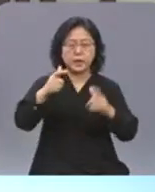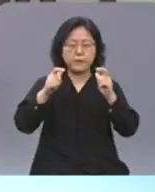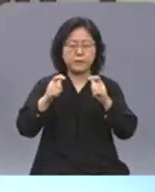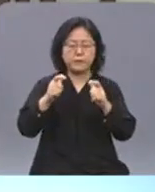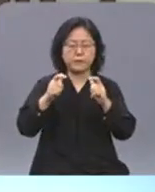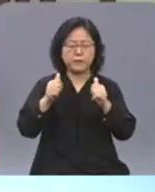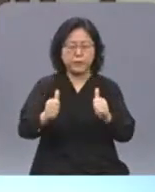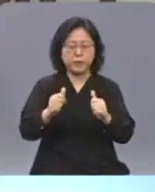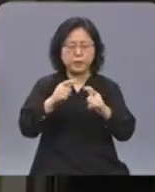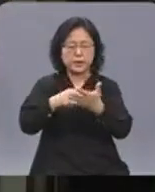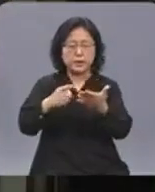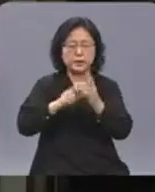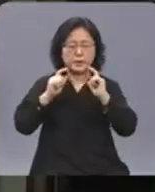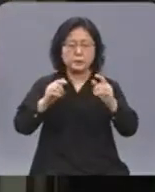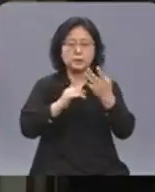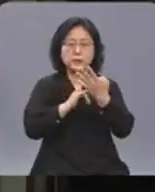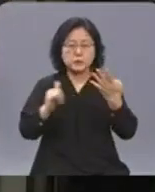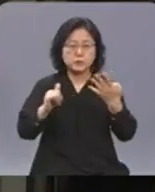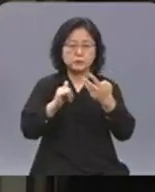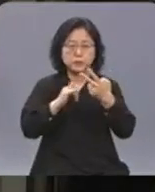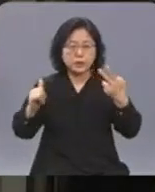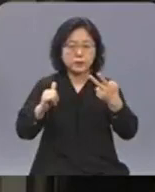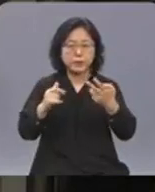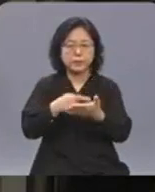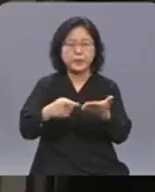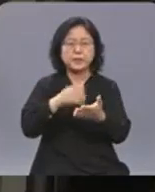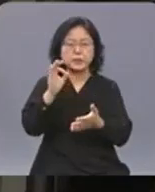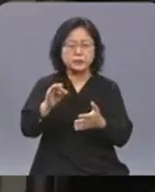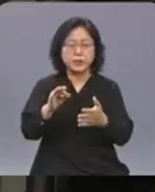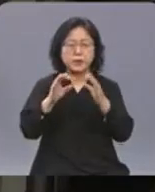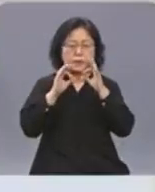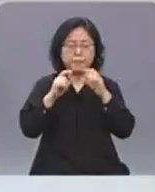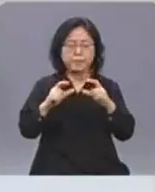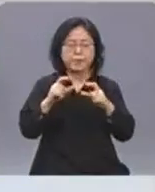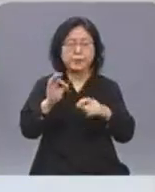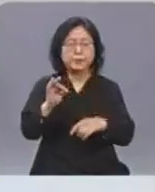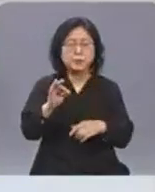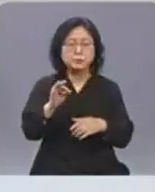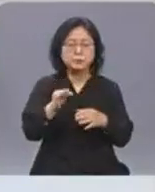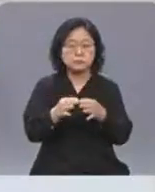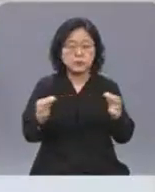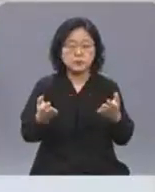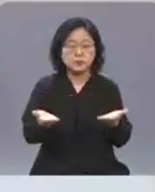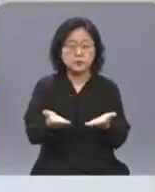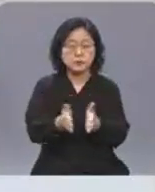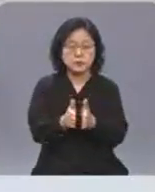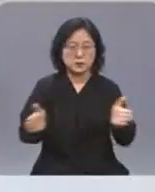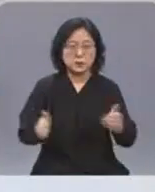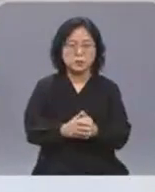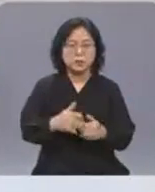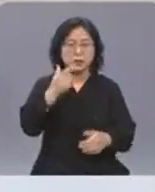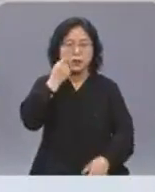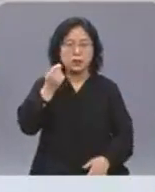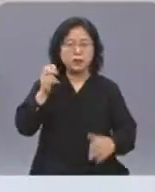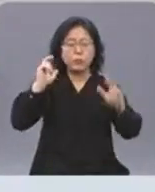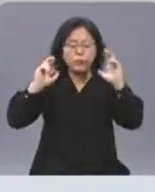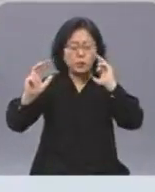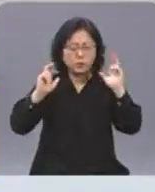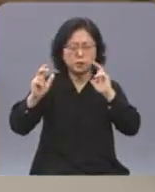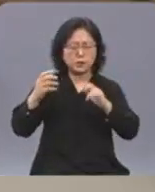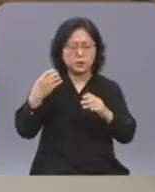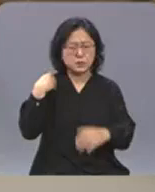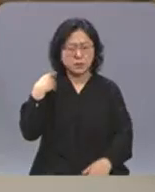배상 판결을 받은 유족 2명에게 배상금 명목의 판결금 지급 업무를 시작했다며 정작 일본 피고